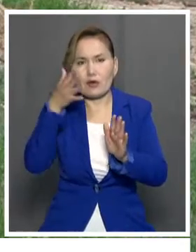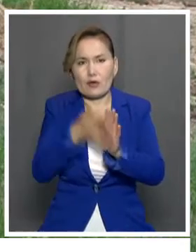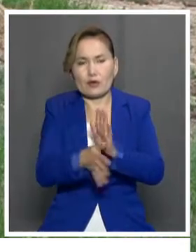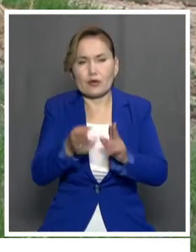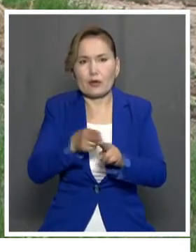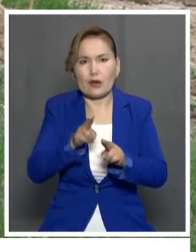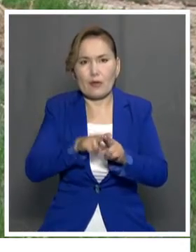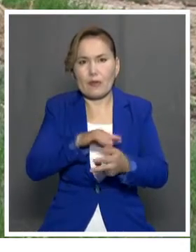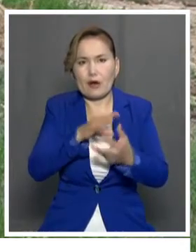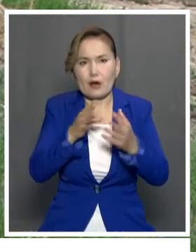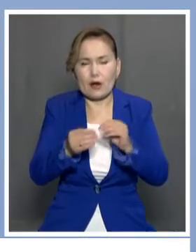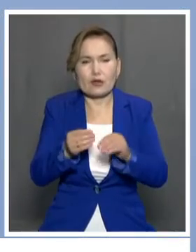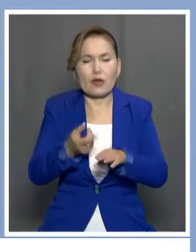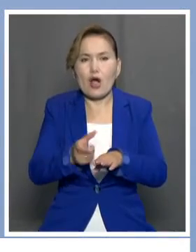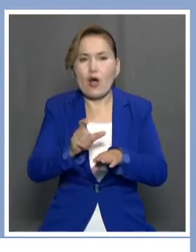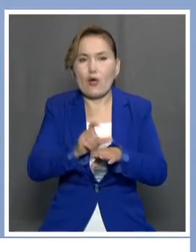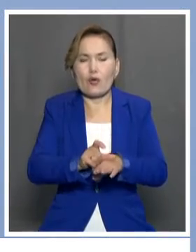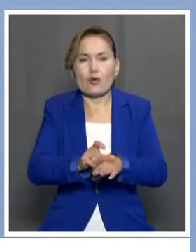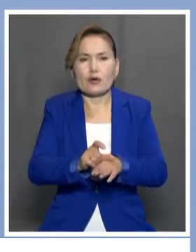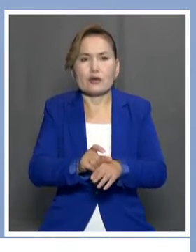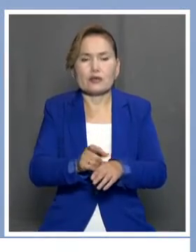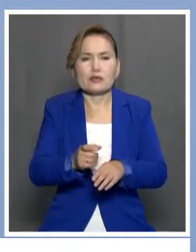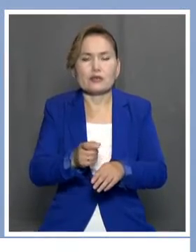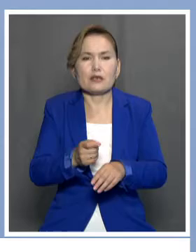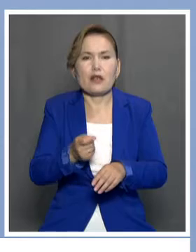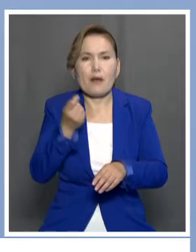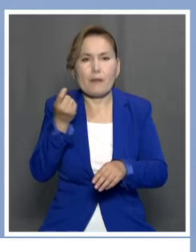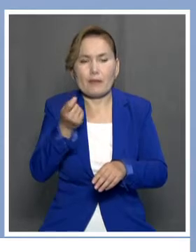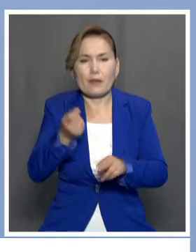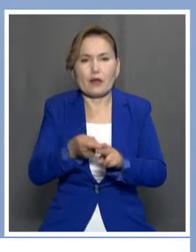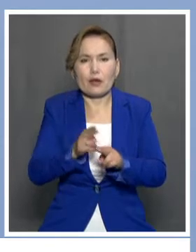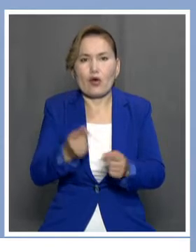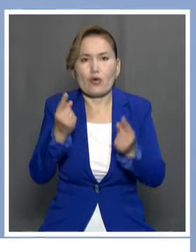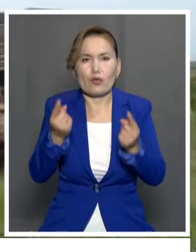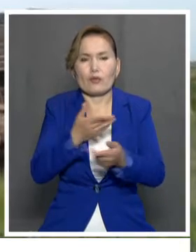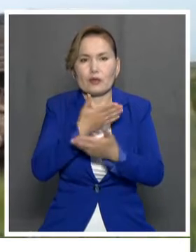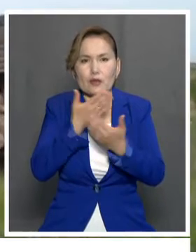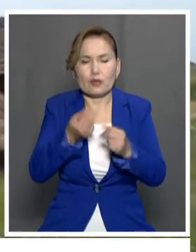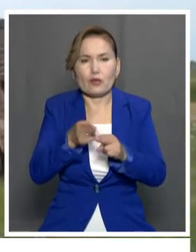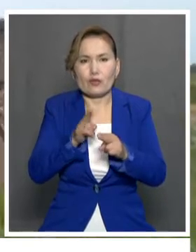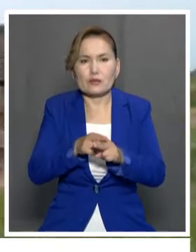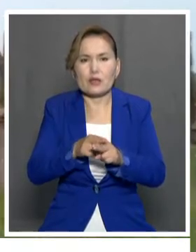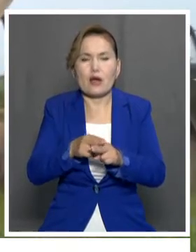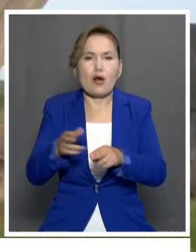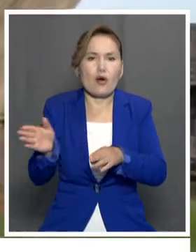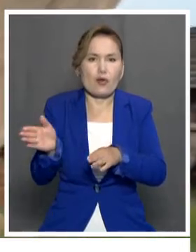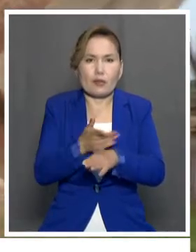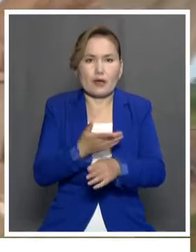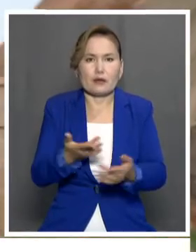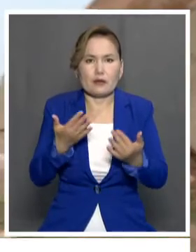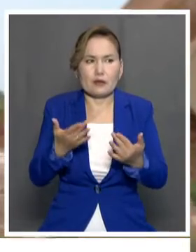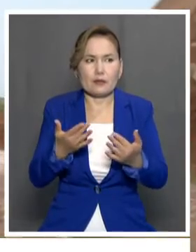мүсін көзге қораш көрініп, көптің сынына ұшырағаннан кейін орнына жаңасы салынбақ.